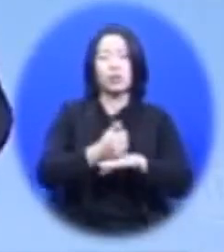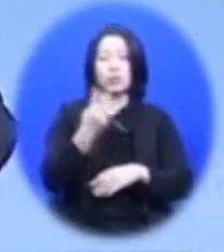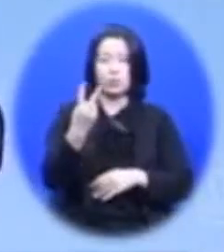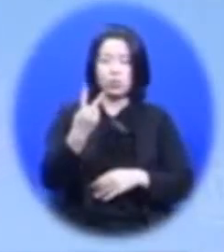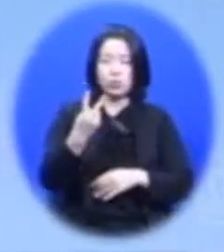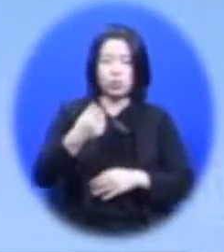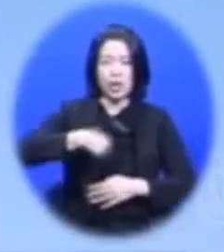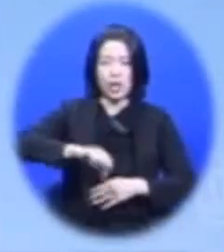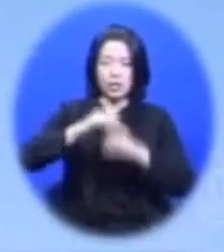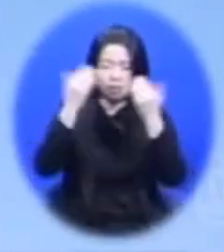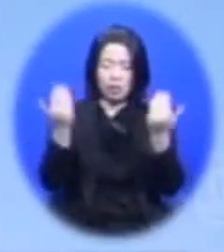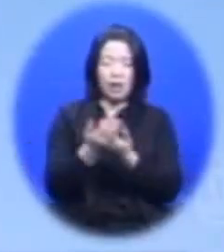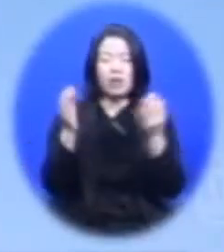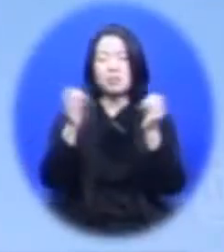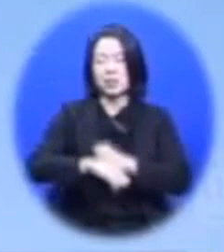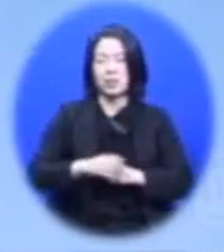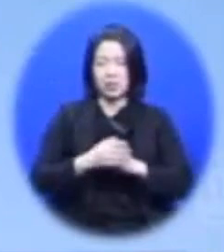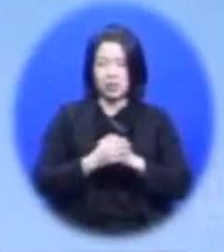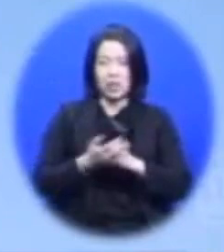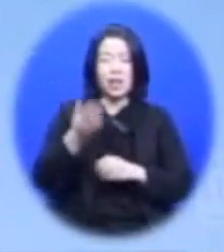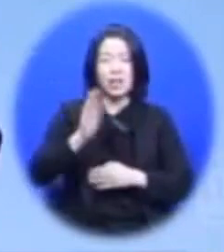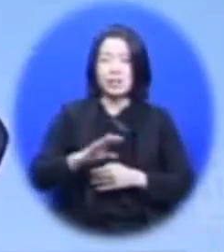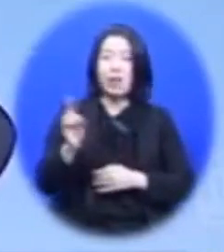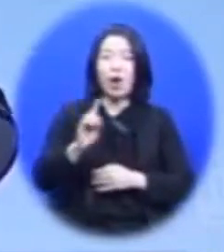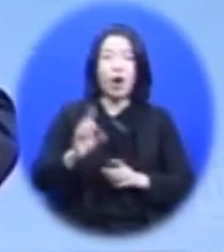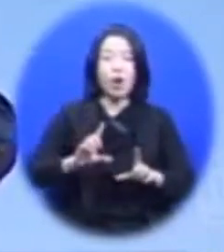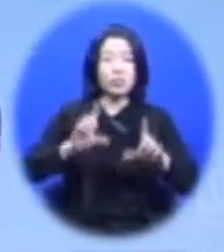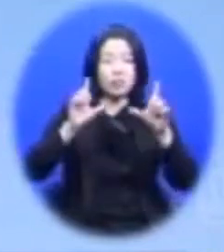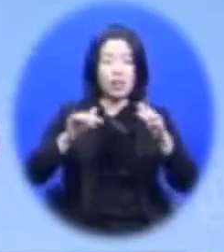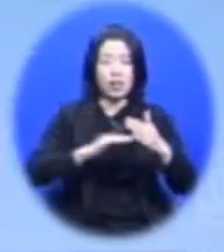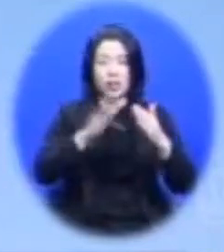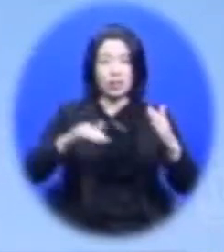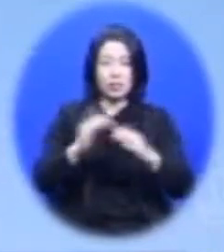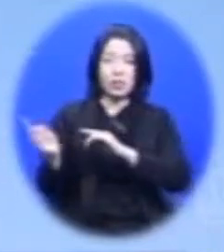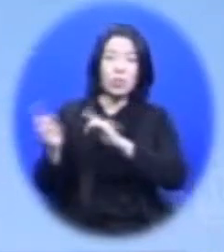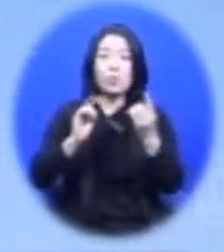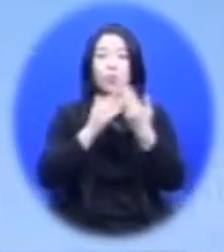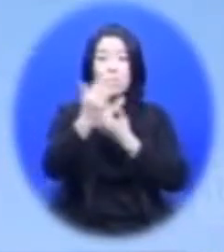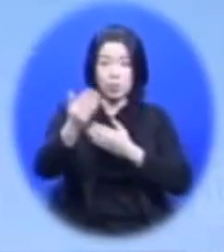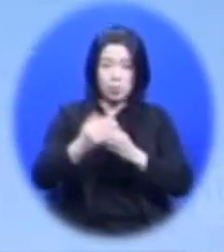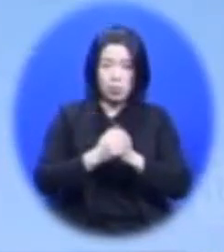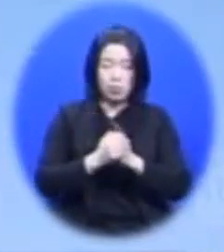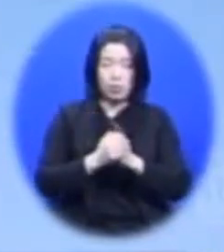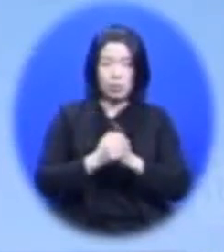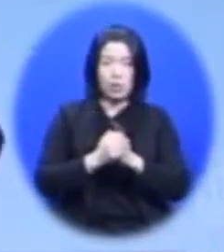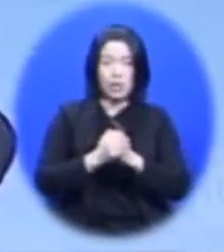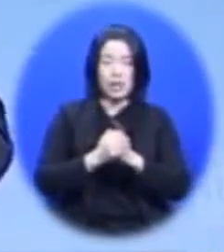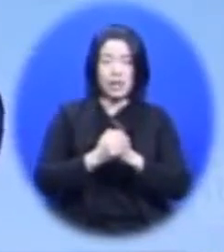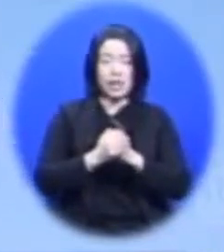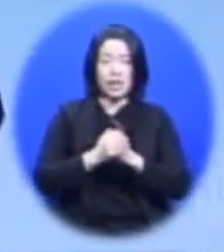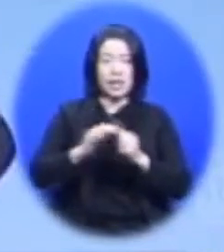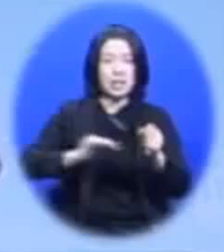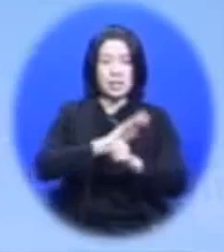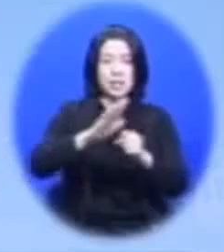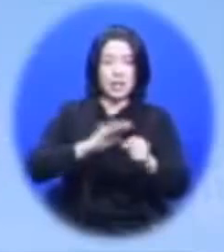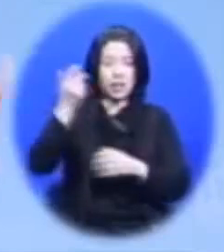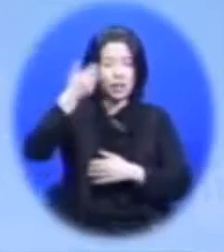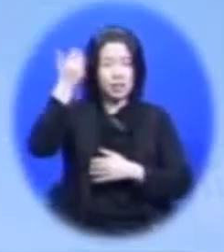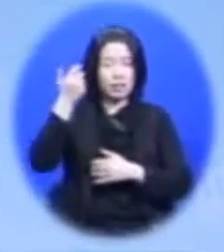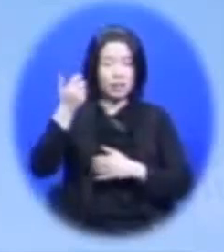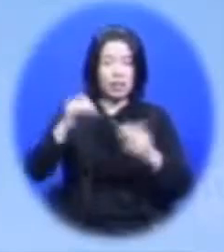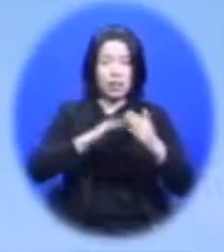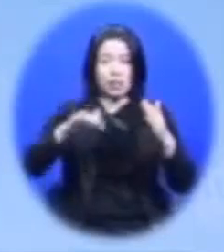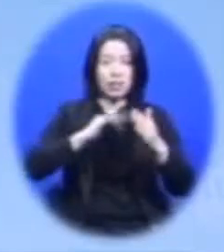다 망쳐버렸어요. 그런데 어느 날 가정이 회복이 되었어요. 사랑의 영이 가정 안에